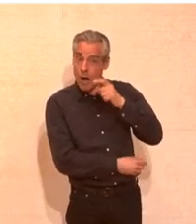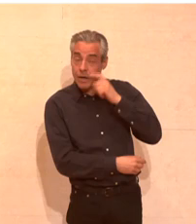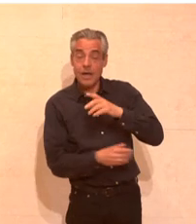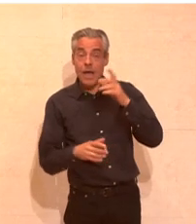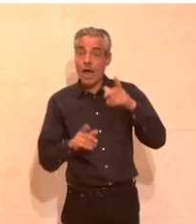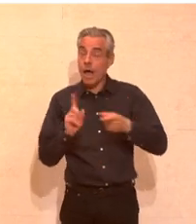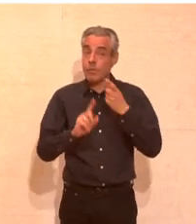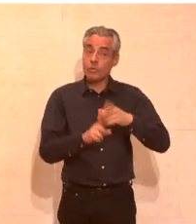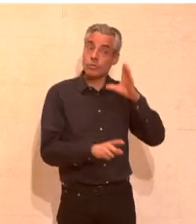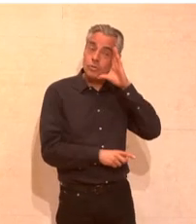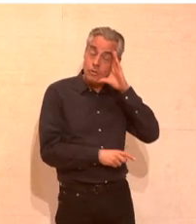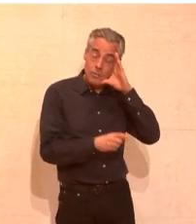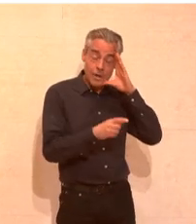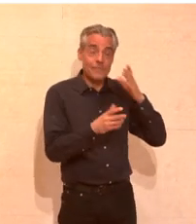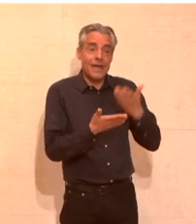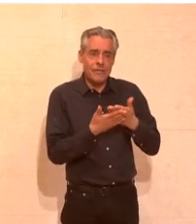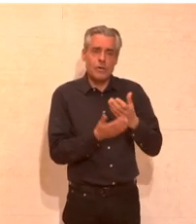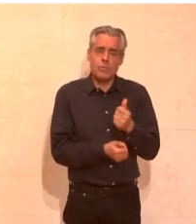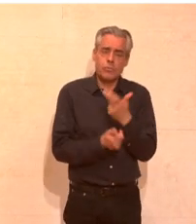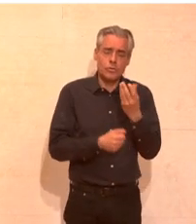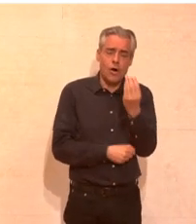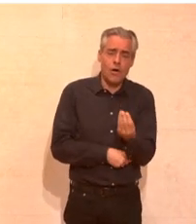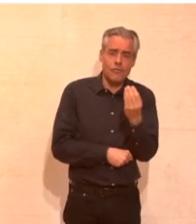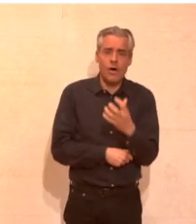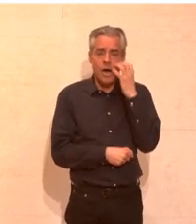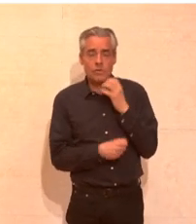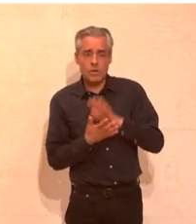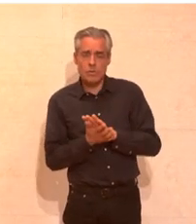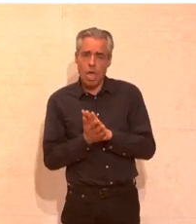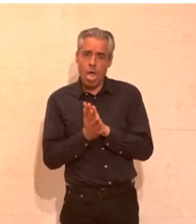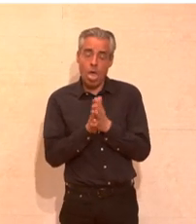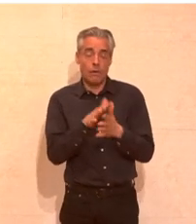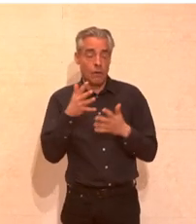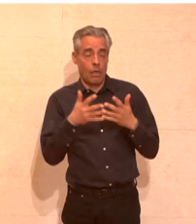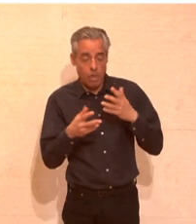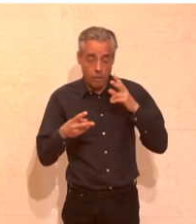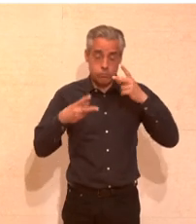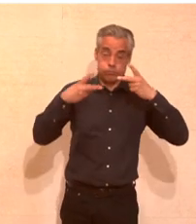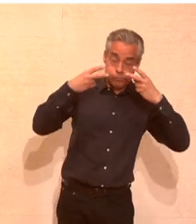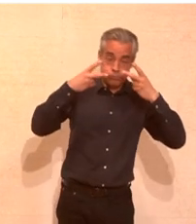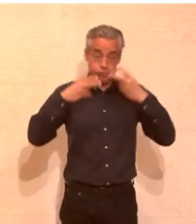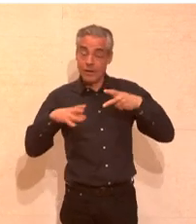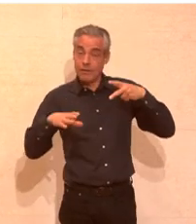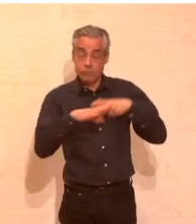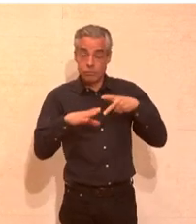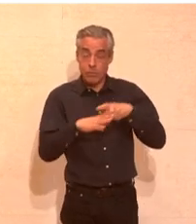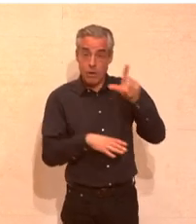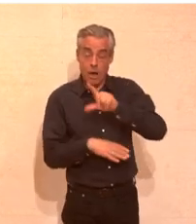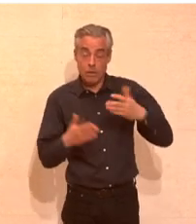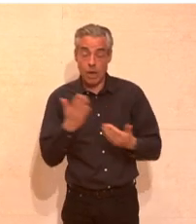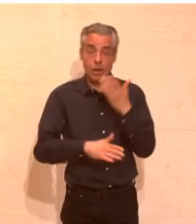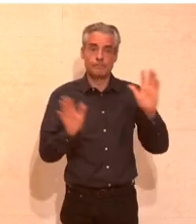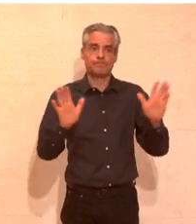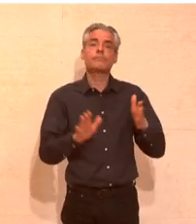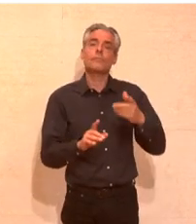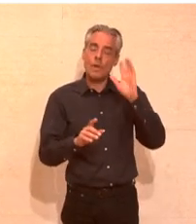ce fait marquant avec de plus en plus d'enfants et d'adolescents qui arrivent somnolents dans vos classes dès le lundi matin. Donc il